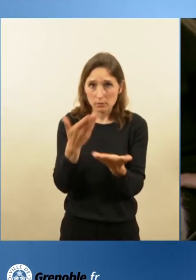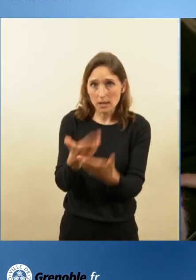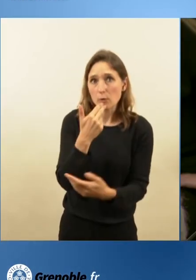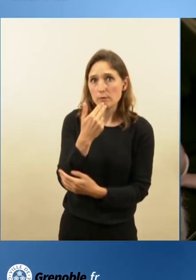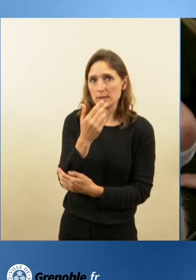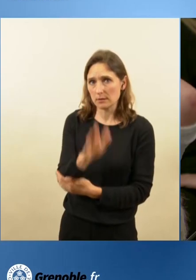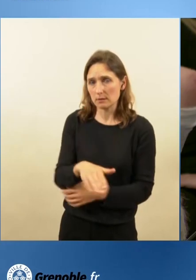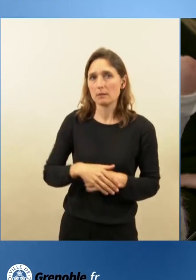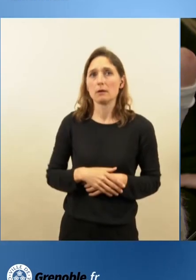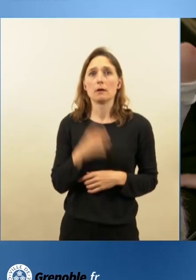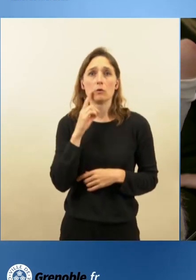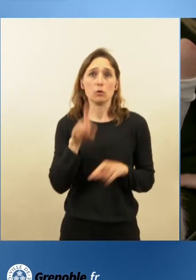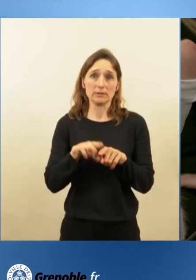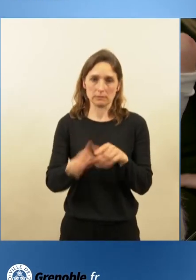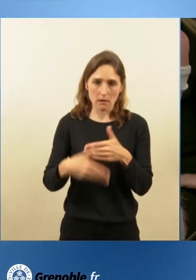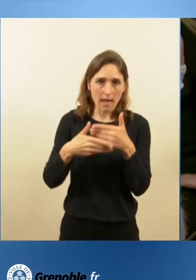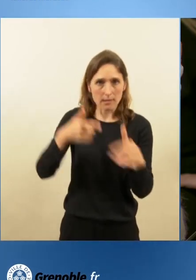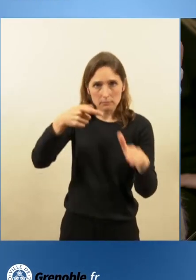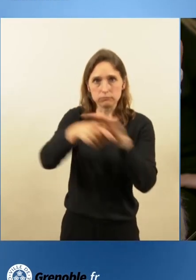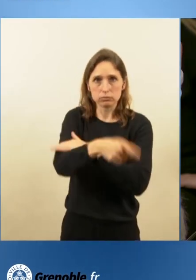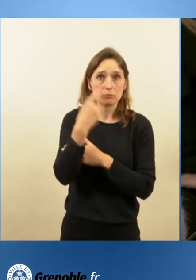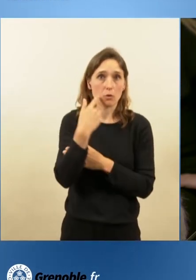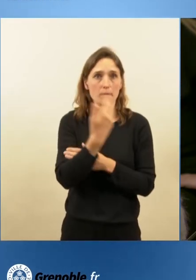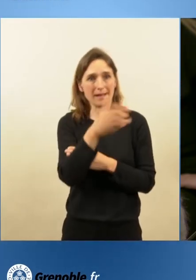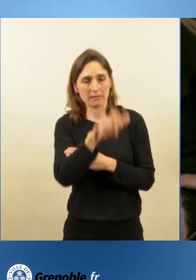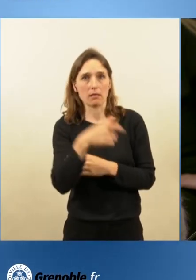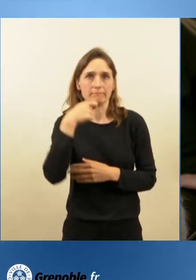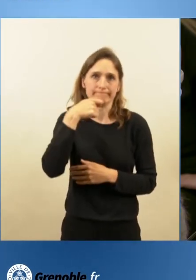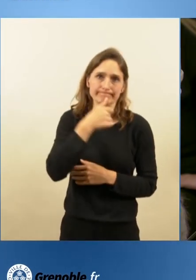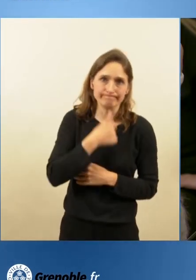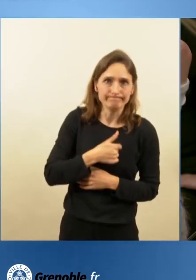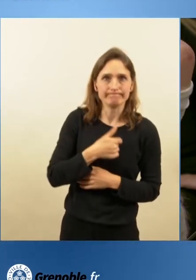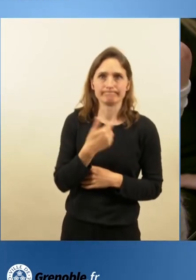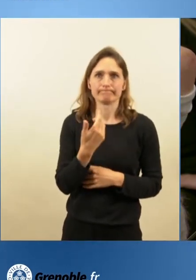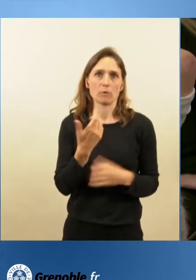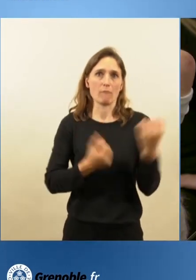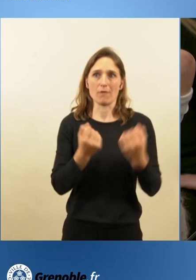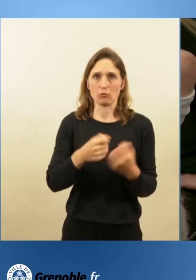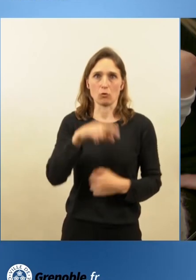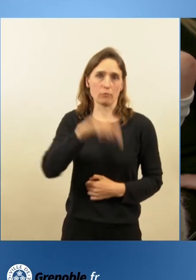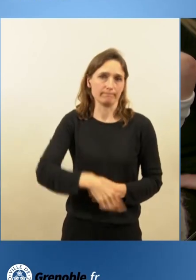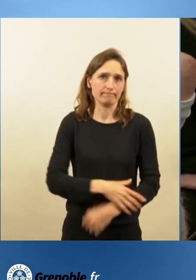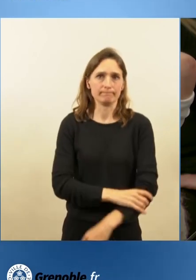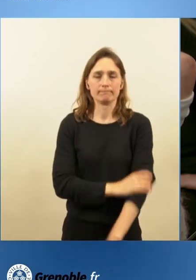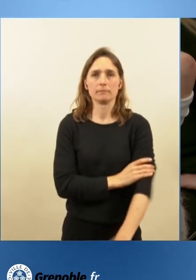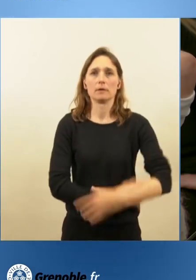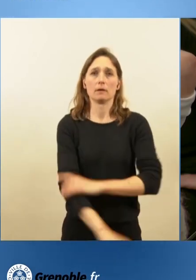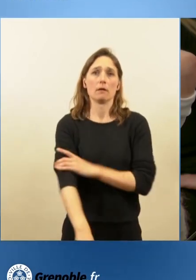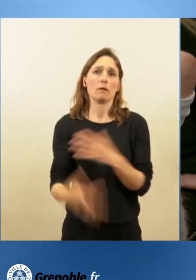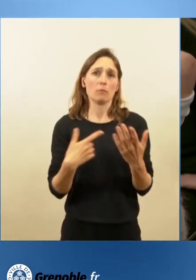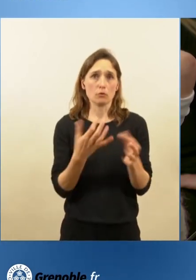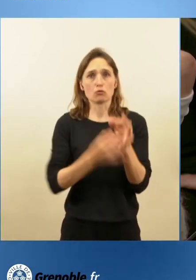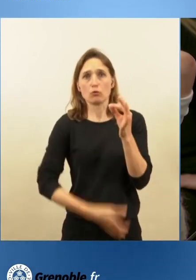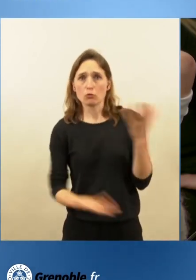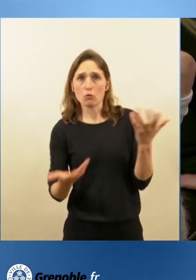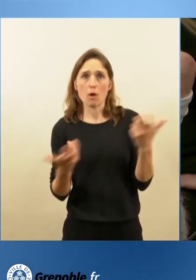à ceux qui n'ont pas d'autre choix que d'utiliser leur voiture et d'en changer pour un véhicule faible et mission qu'il soit neuf rétrofité ou essence